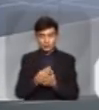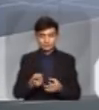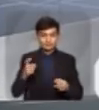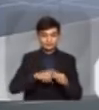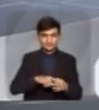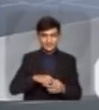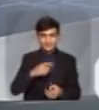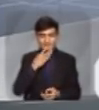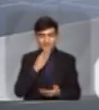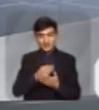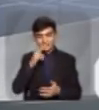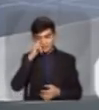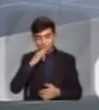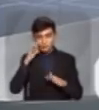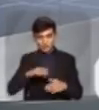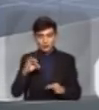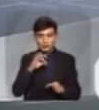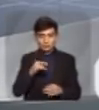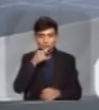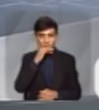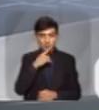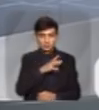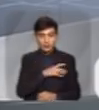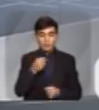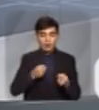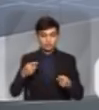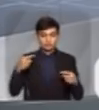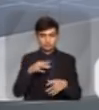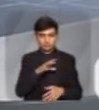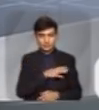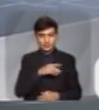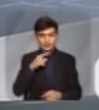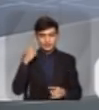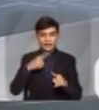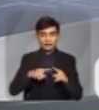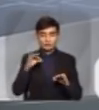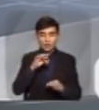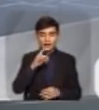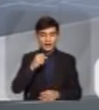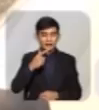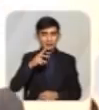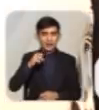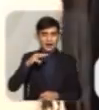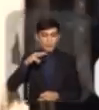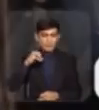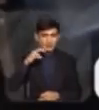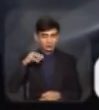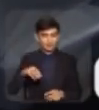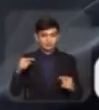авто в Казахстане, потому что машины эти не соответствуют техническому регламенту.